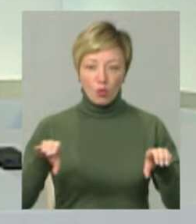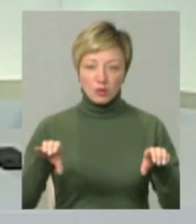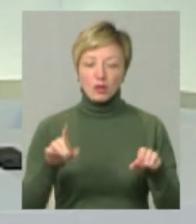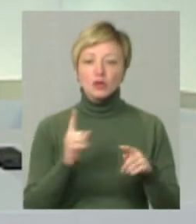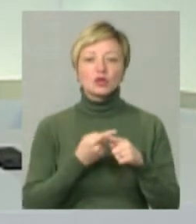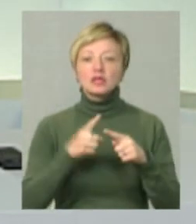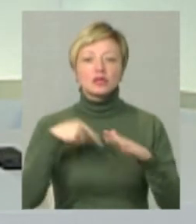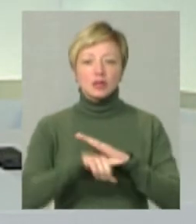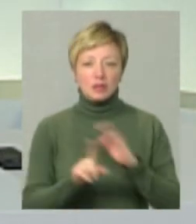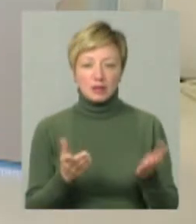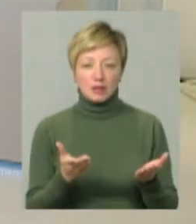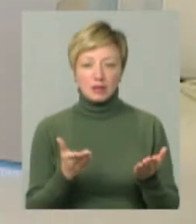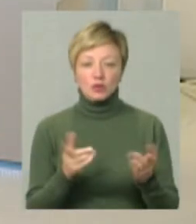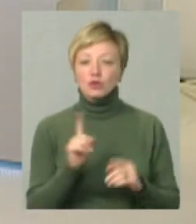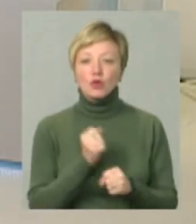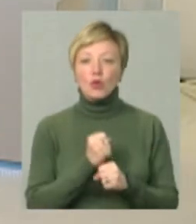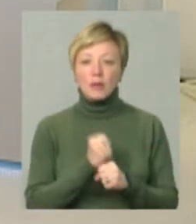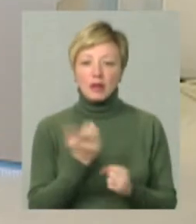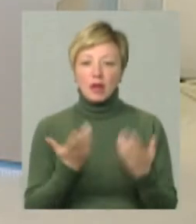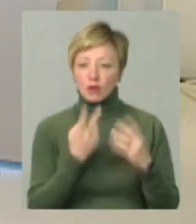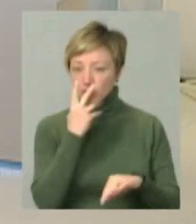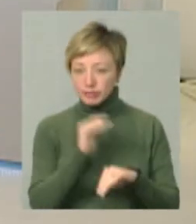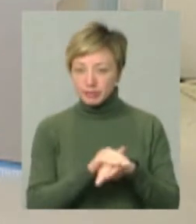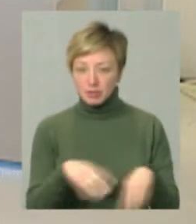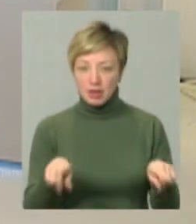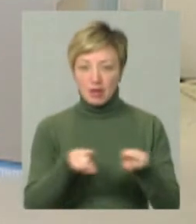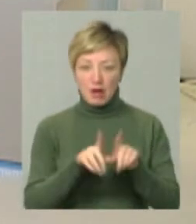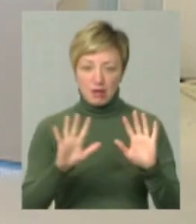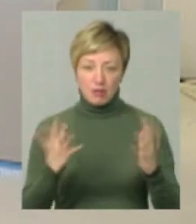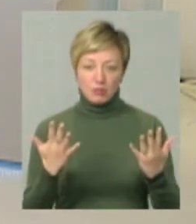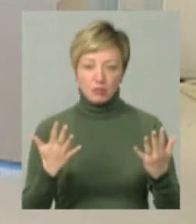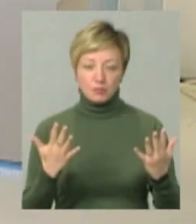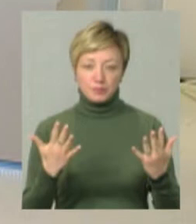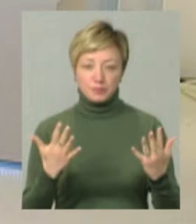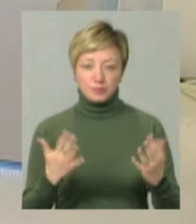газогонах. Що це таке і що робити, якщо раптом